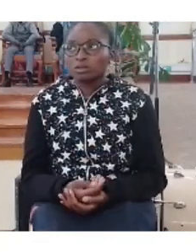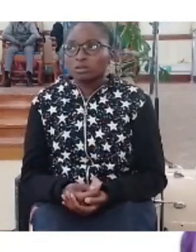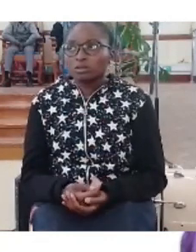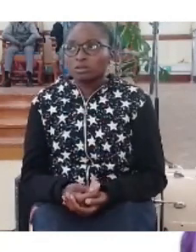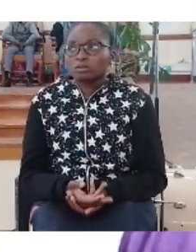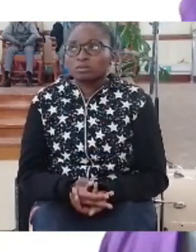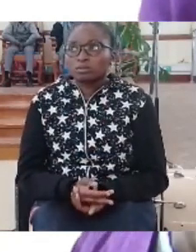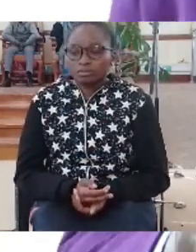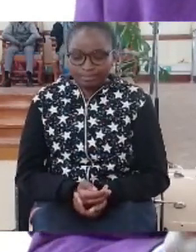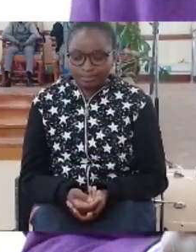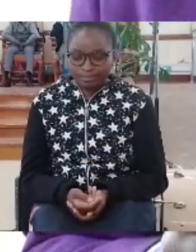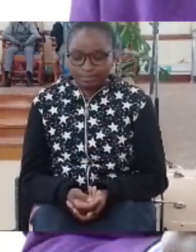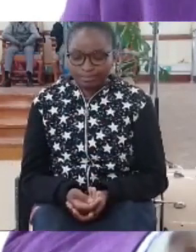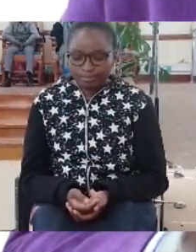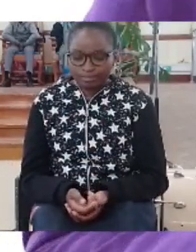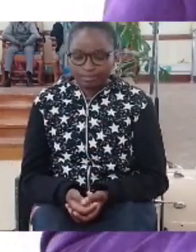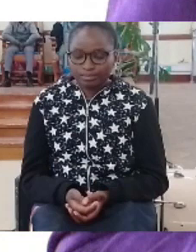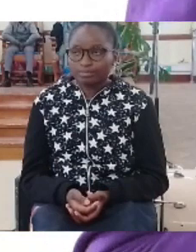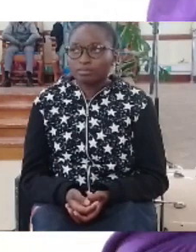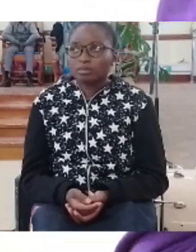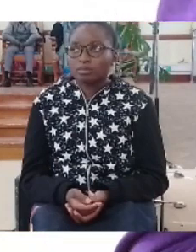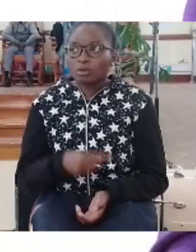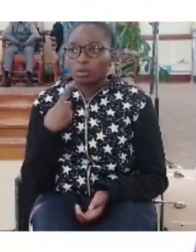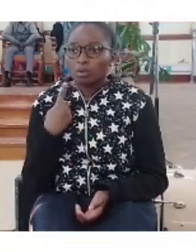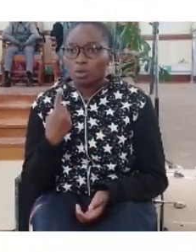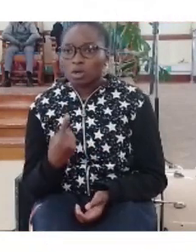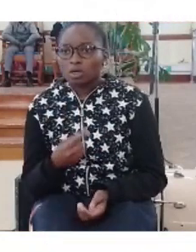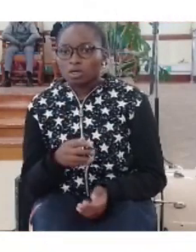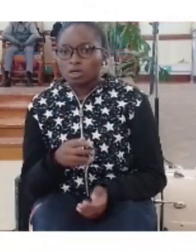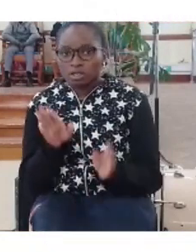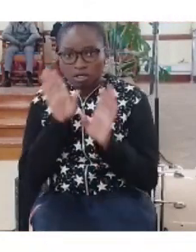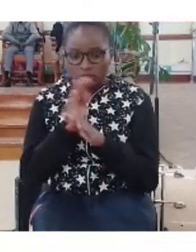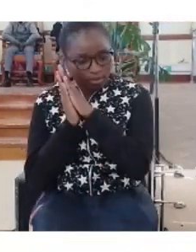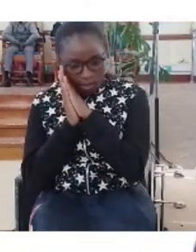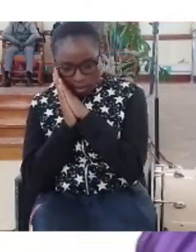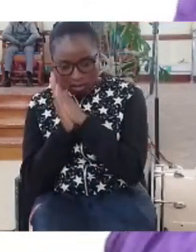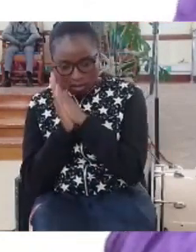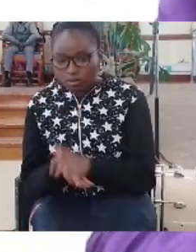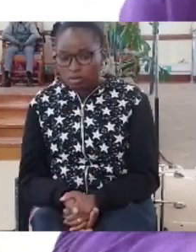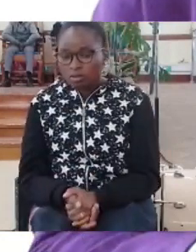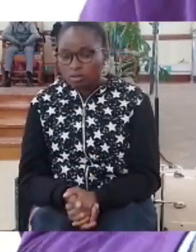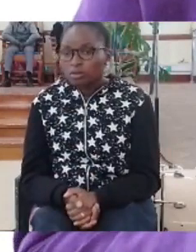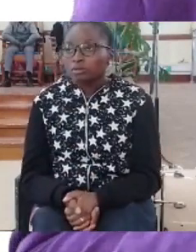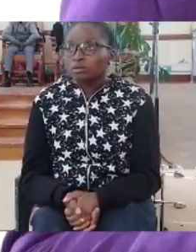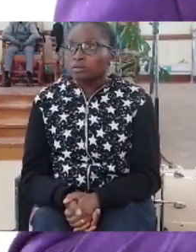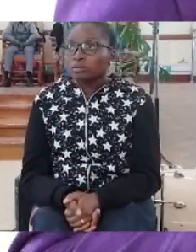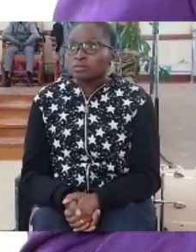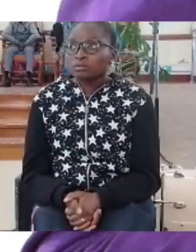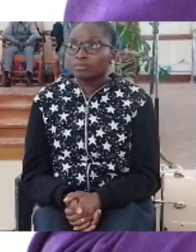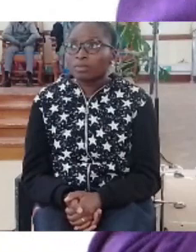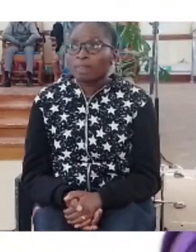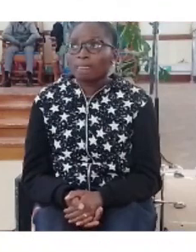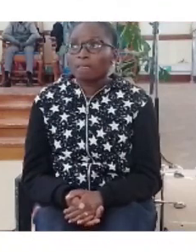Ahetetu wa monone saulu wa monine. No tukomwe akomete dhino wa guruga. Daudi ya gedhia kyo ya jagi ya